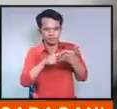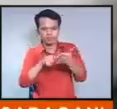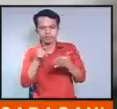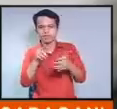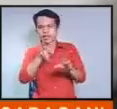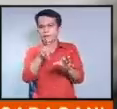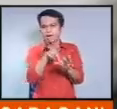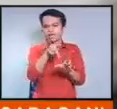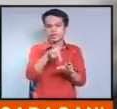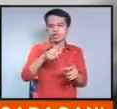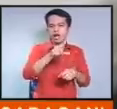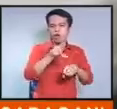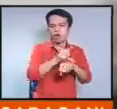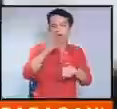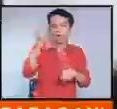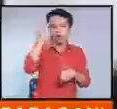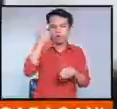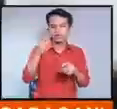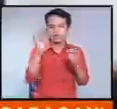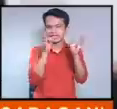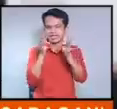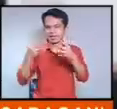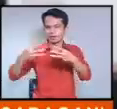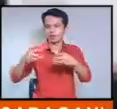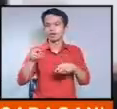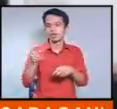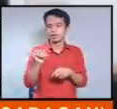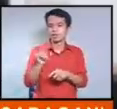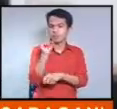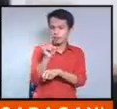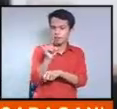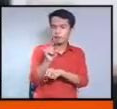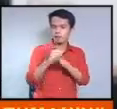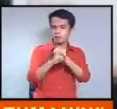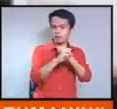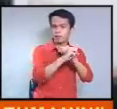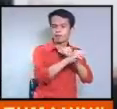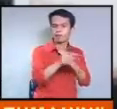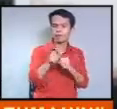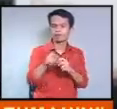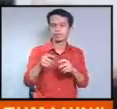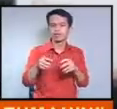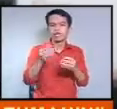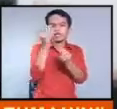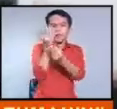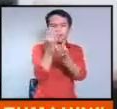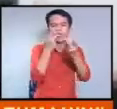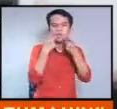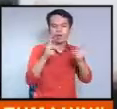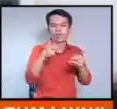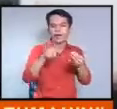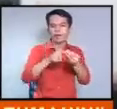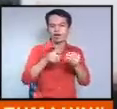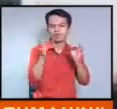ang local government units sa drug war. Bahagi din daw sila ng advocacy cluster ng ICAD na trabahong ipaalam sa publiko ang drug